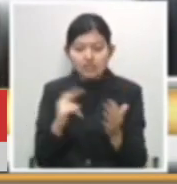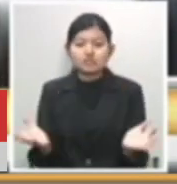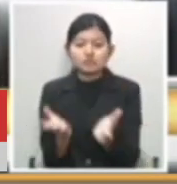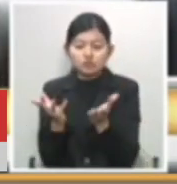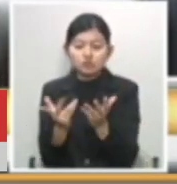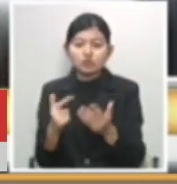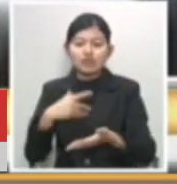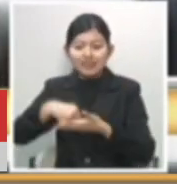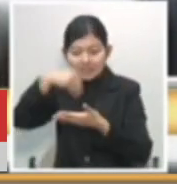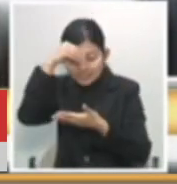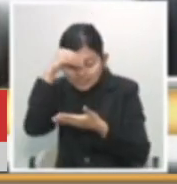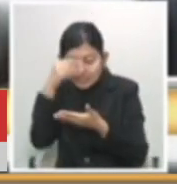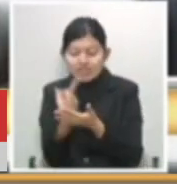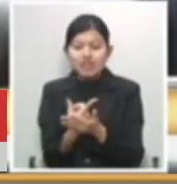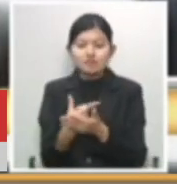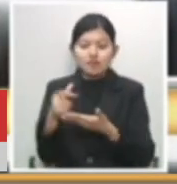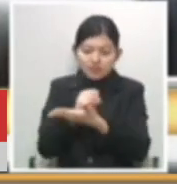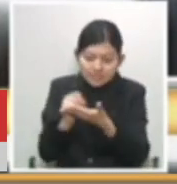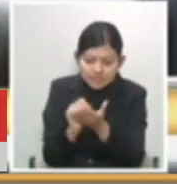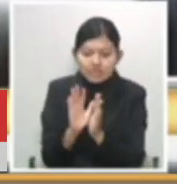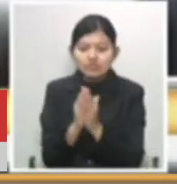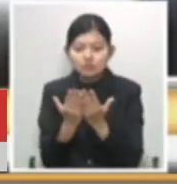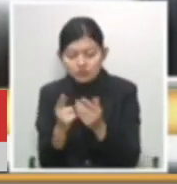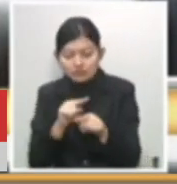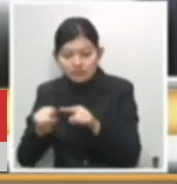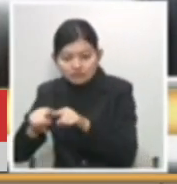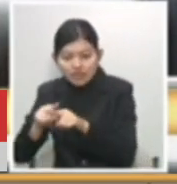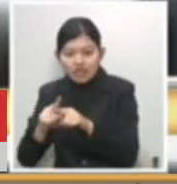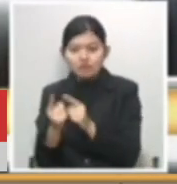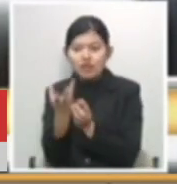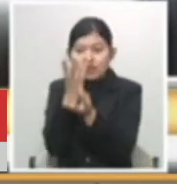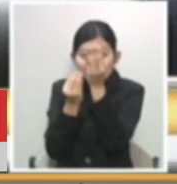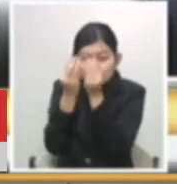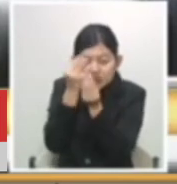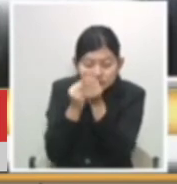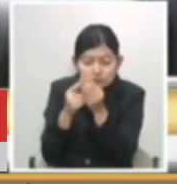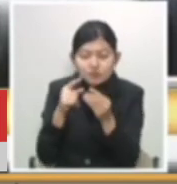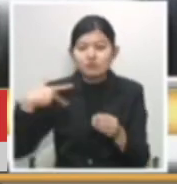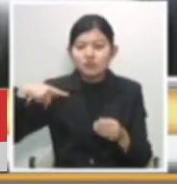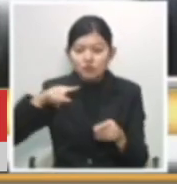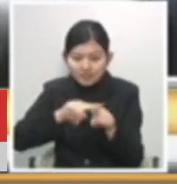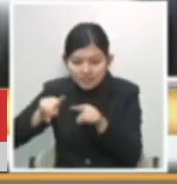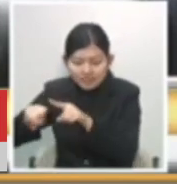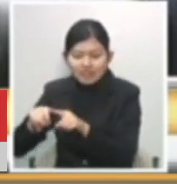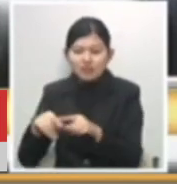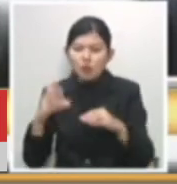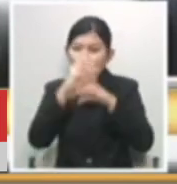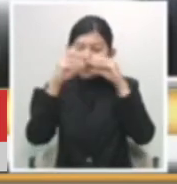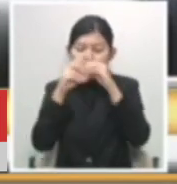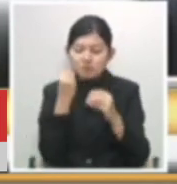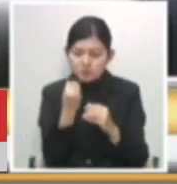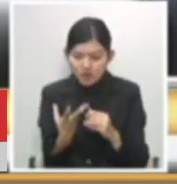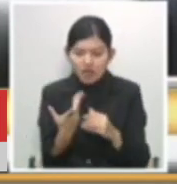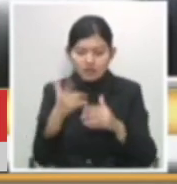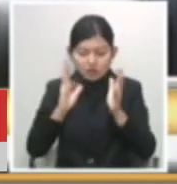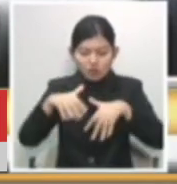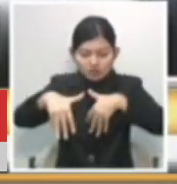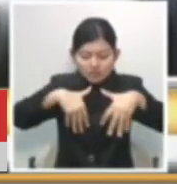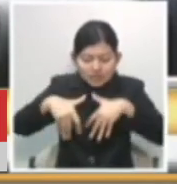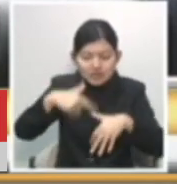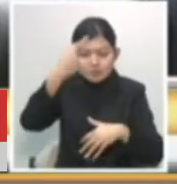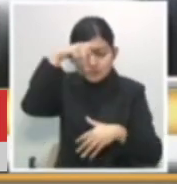รณ์การเรียนการสอนที่เอื้อต่อการพัฒนาการเรียนรู้และยังมีอีกหลายโครงการที่ประชาชนเรียกร้องให้พรรคเพื่อไทยกลับมา